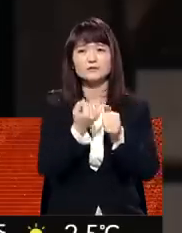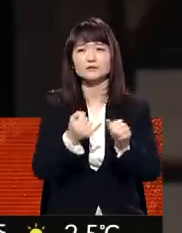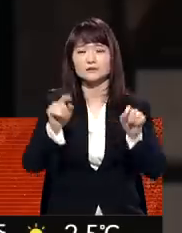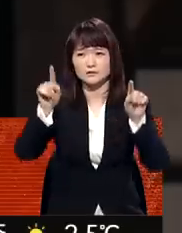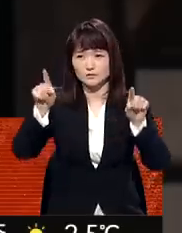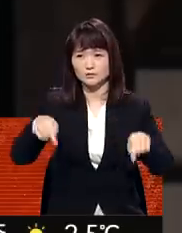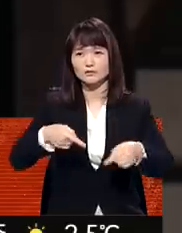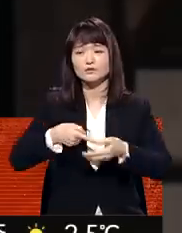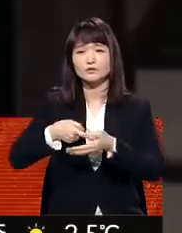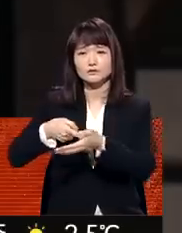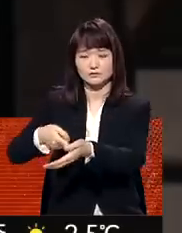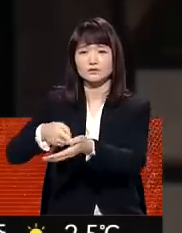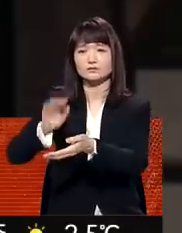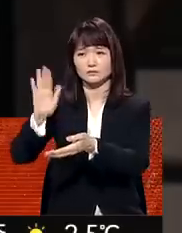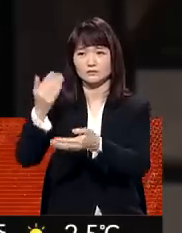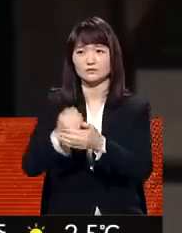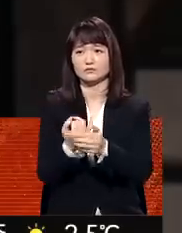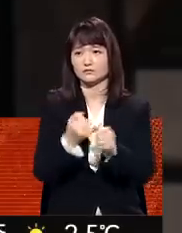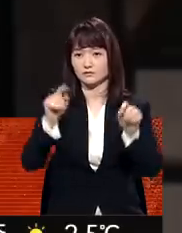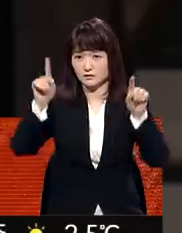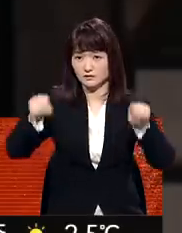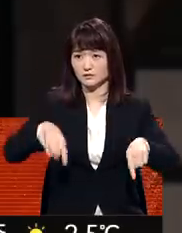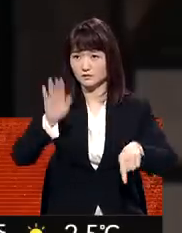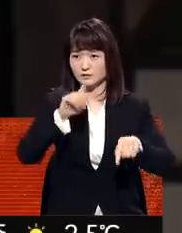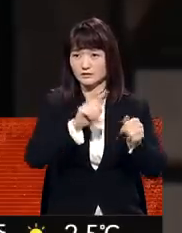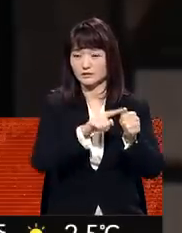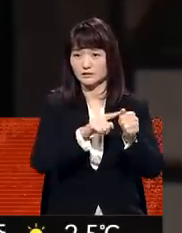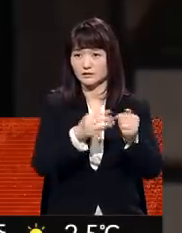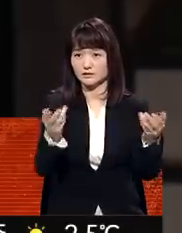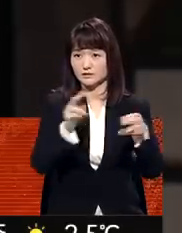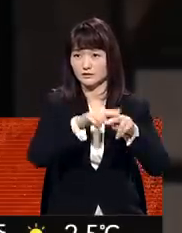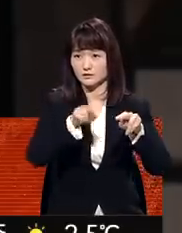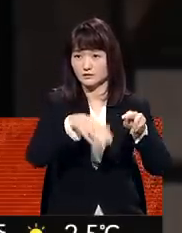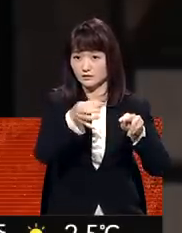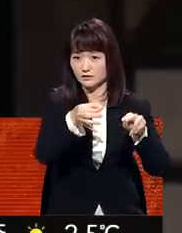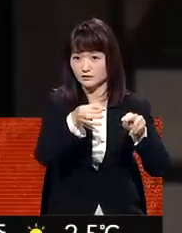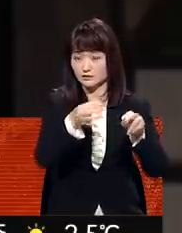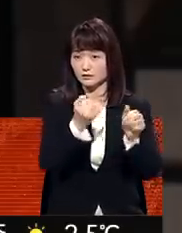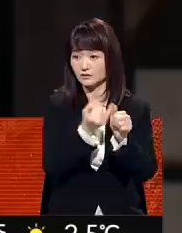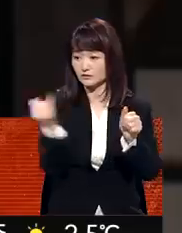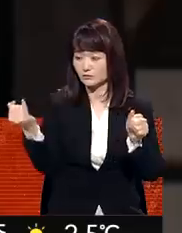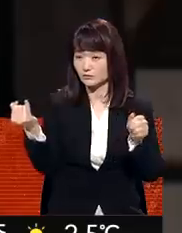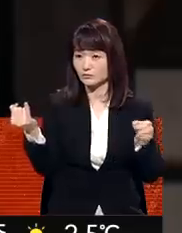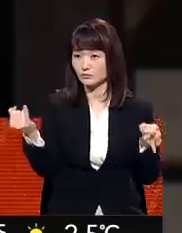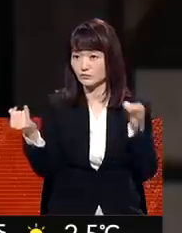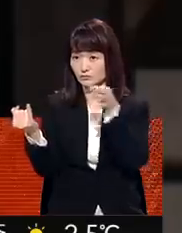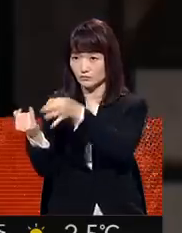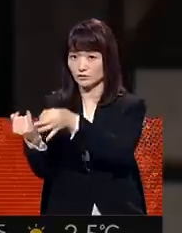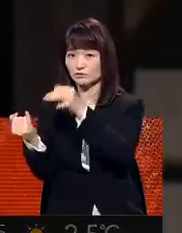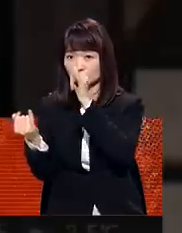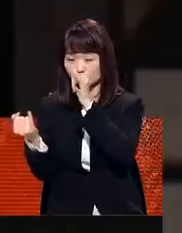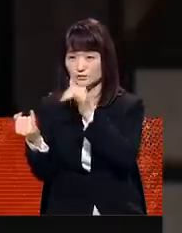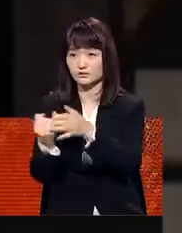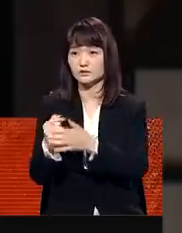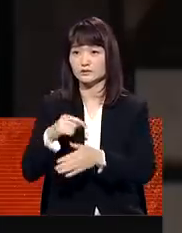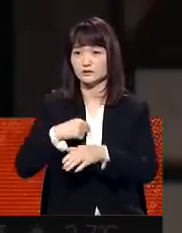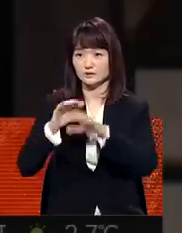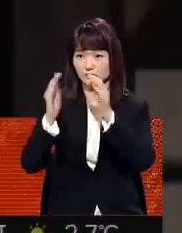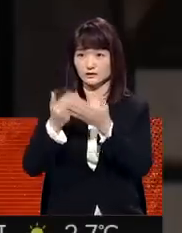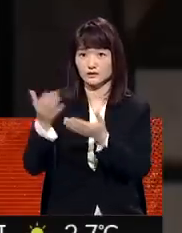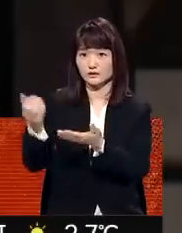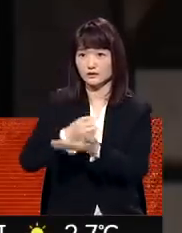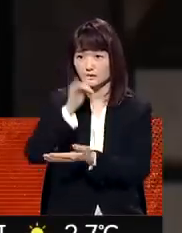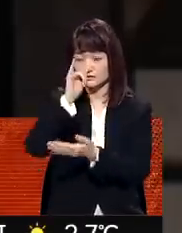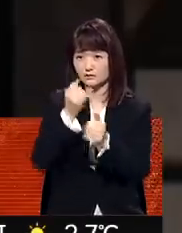것도 괜찮다 하지만 이혼하지 않으면이 남편이 받는 나중에 퇴직금이나 이런 모든 것이 부인이 자기가 상속받을 수 있고 자기가 다 가질 수 있는데